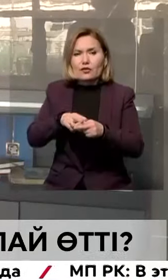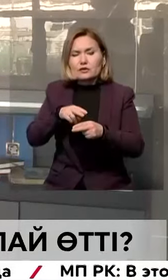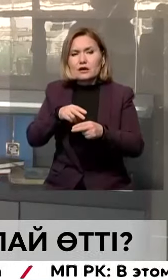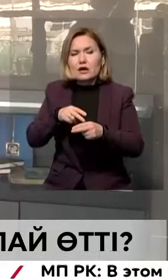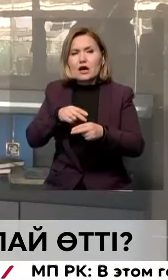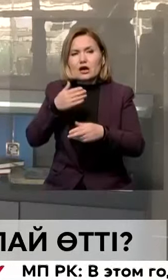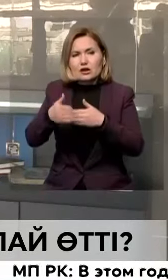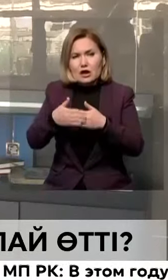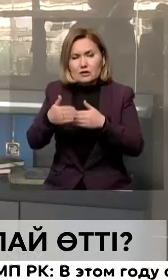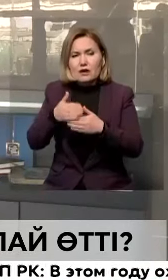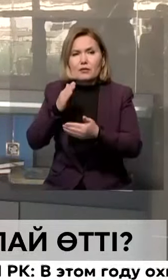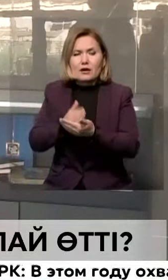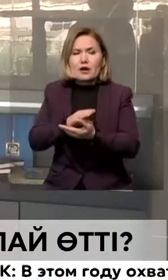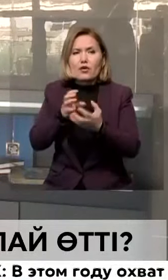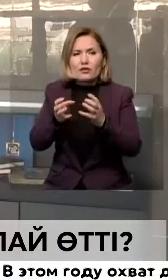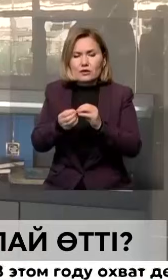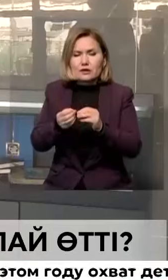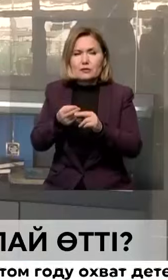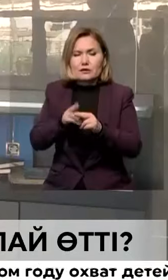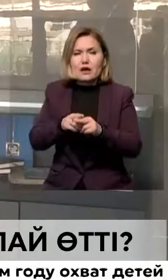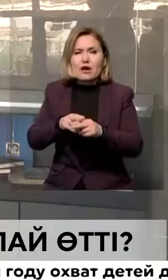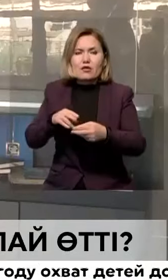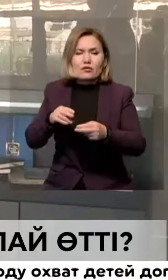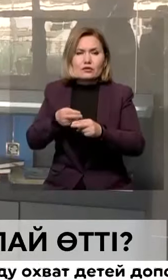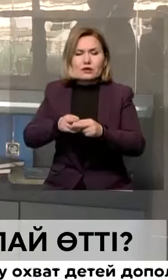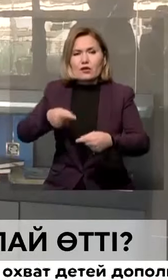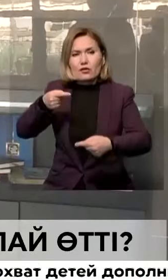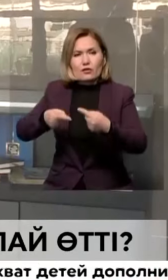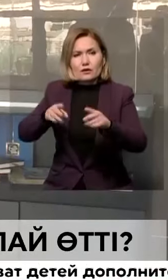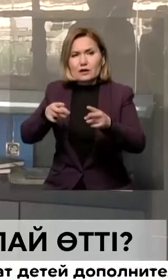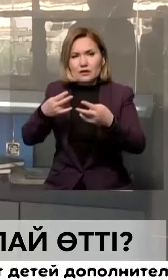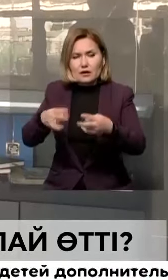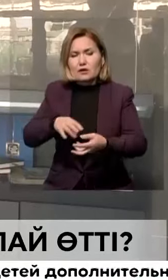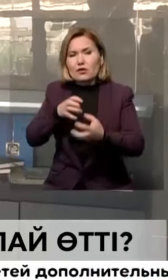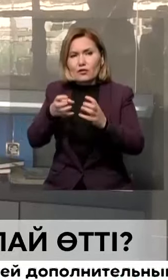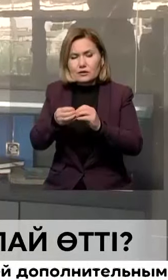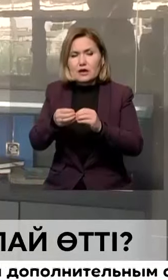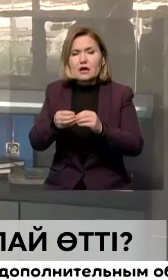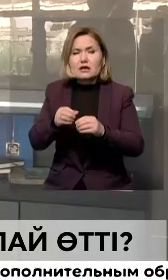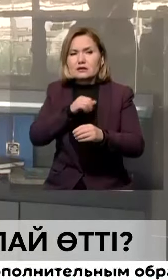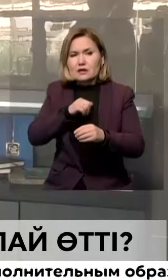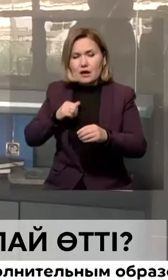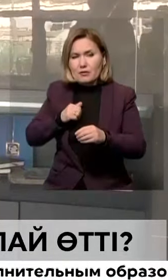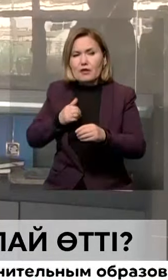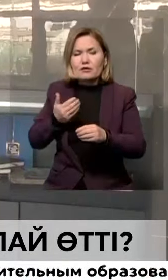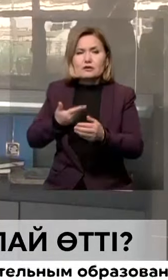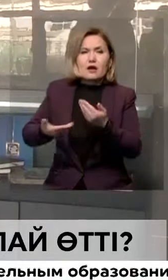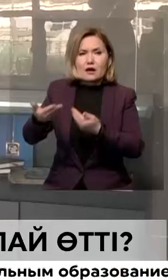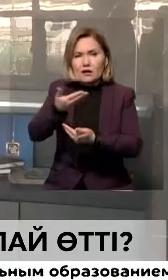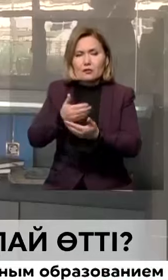биз элегесиз эч кандай бир жаңа текетиресиз шешсек деген менин усустарым бар.